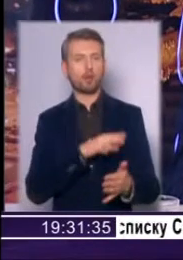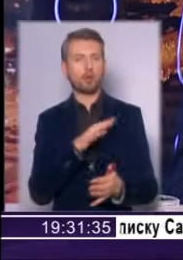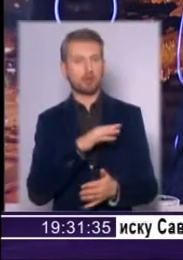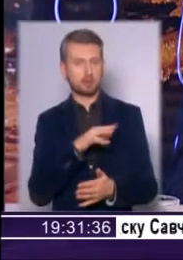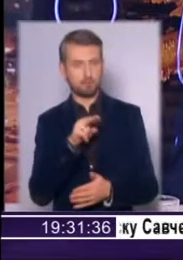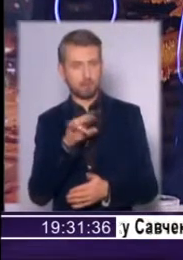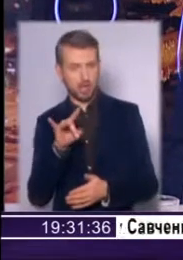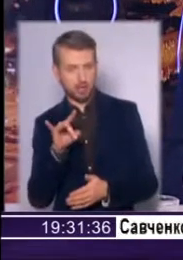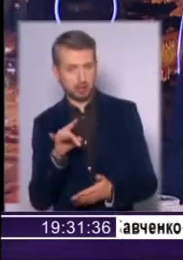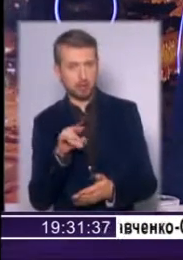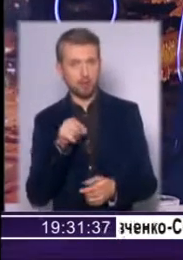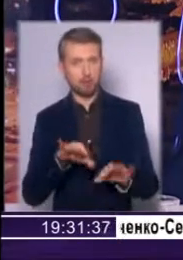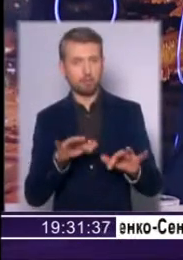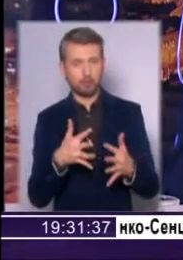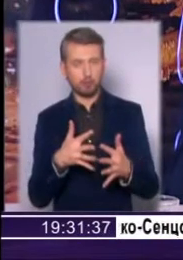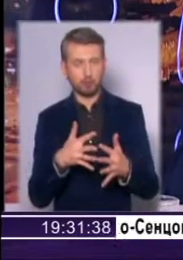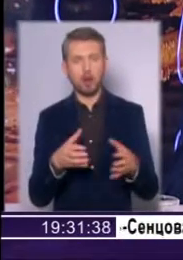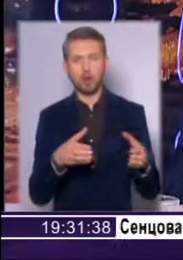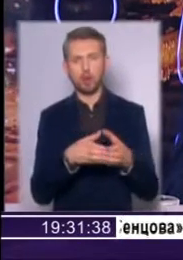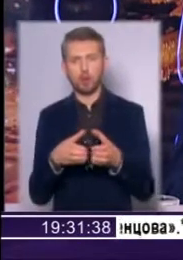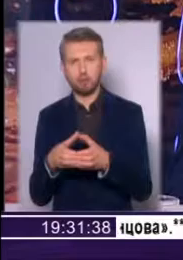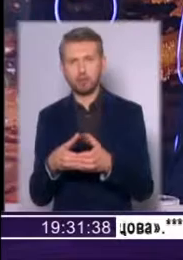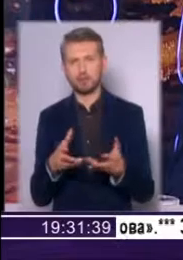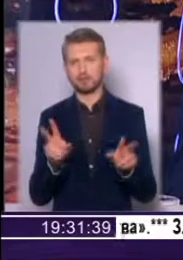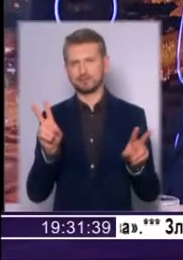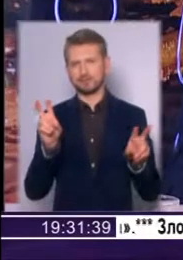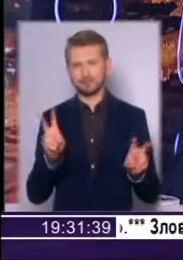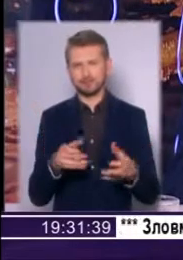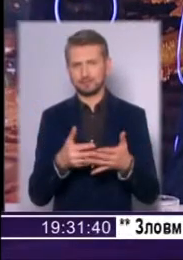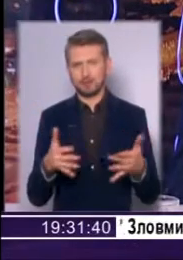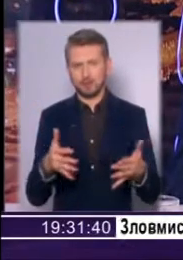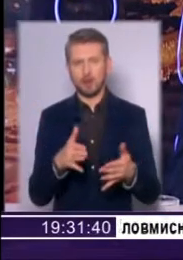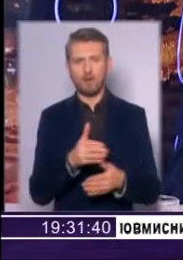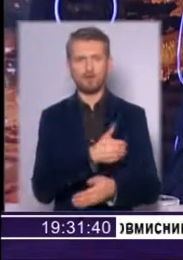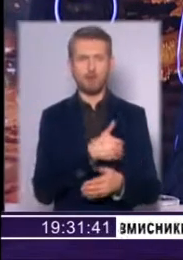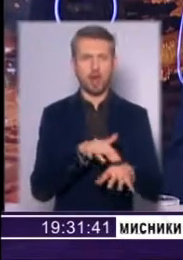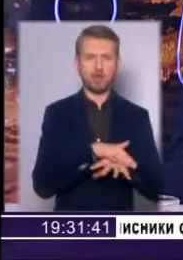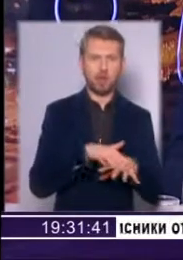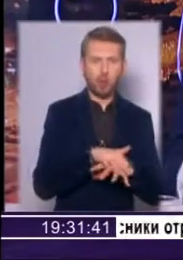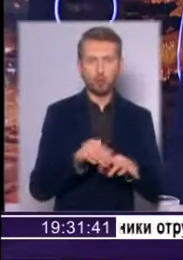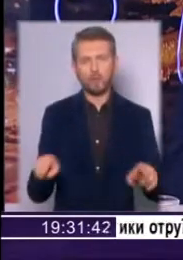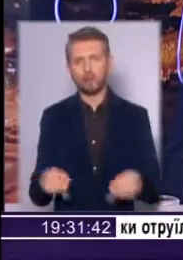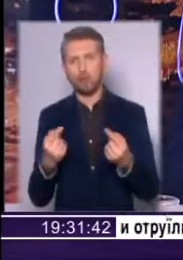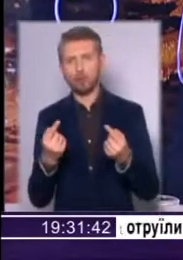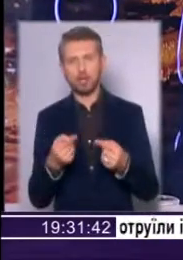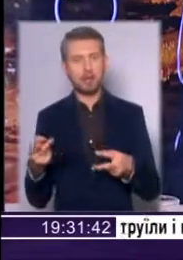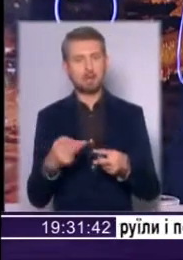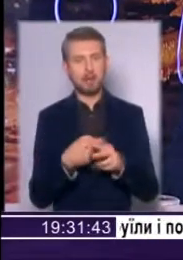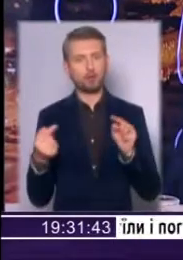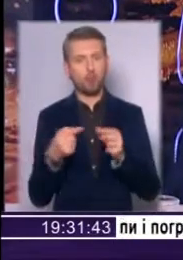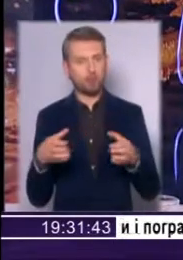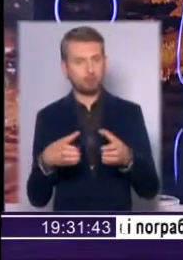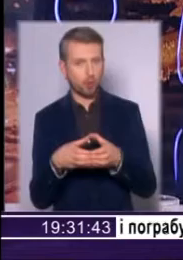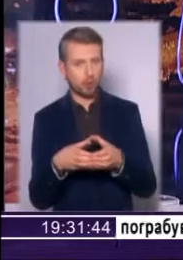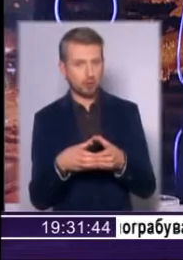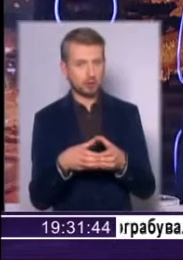даному випадку це групи там, цього «Воля народу» і «Відродження», і без «Опоблоку». Щоб це були, тобто, з